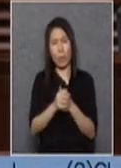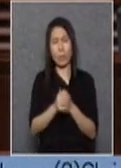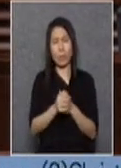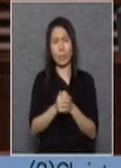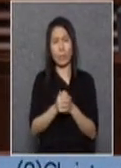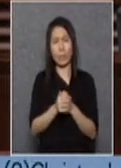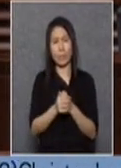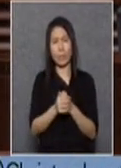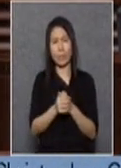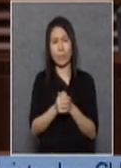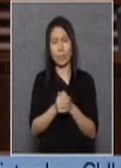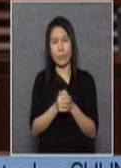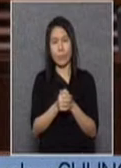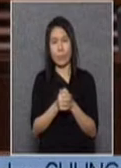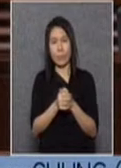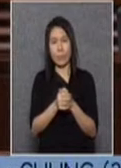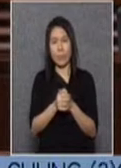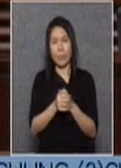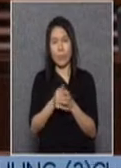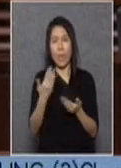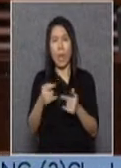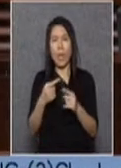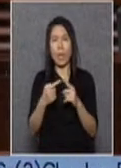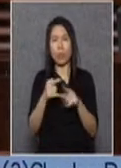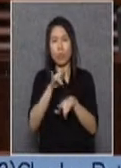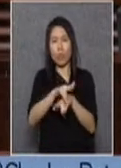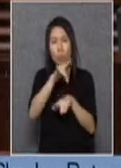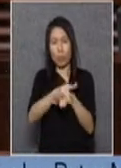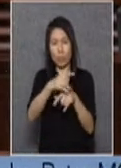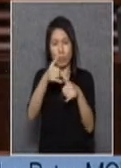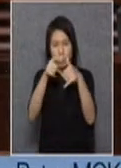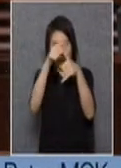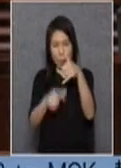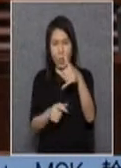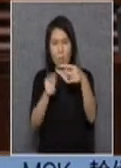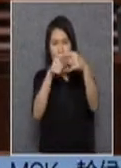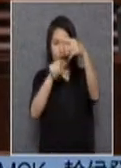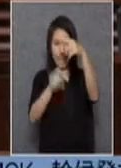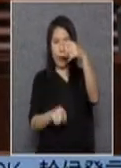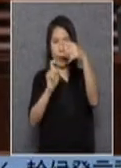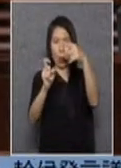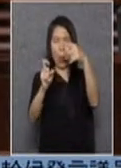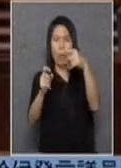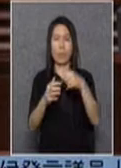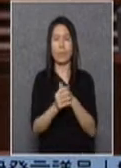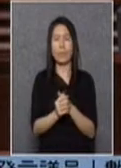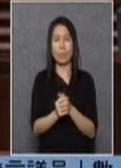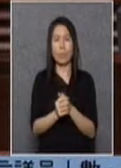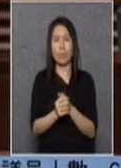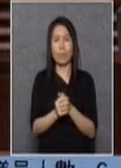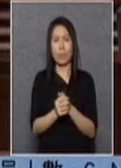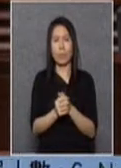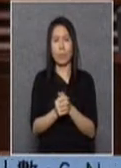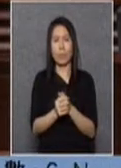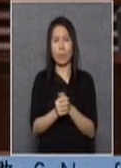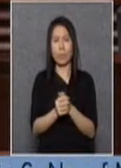况且一个人综援的标准金额是1900元，1900元就，主席，在一